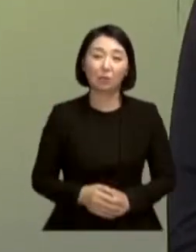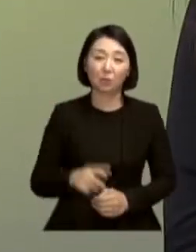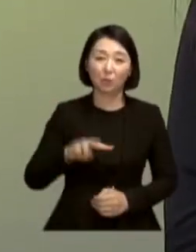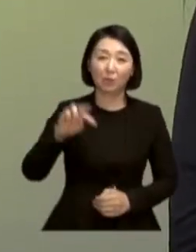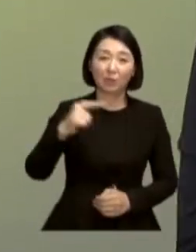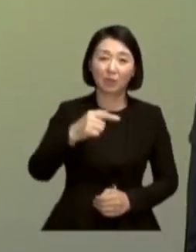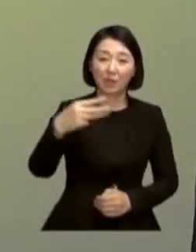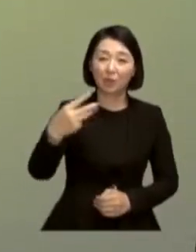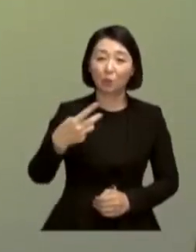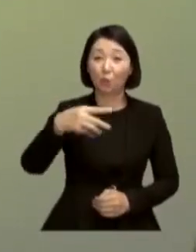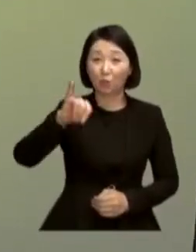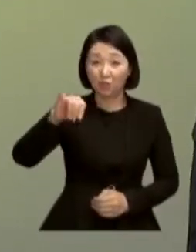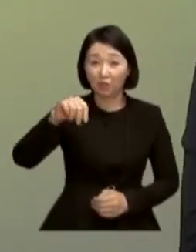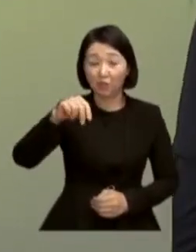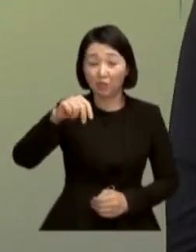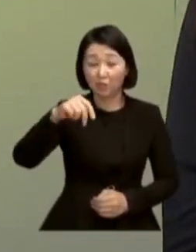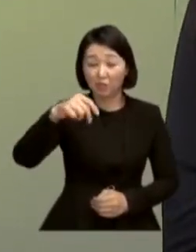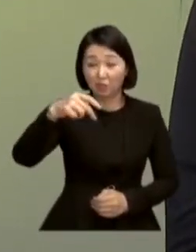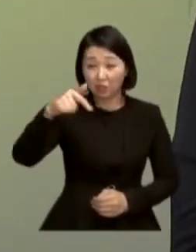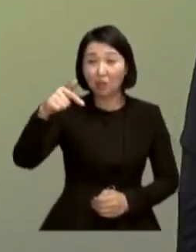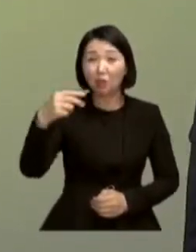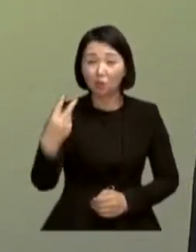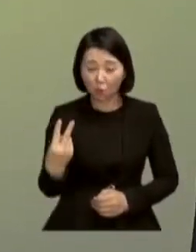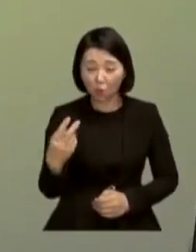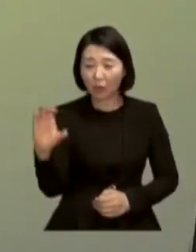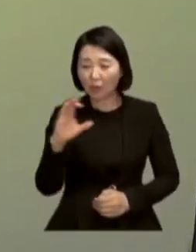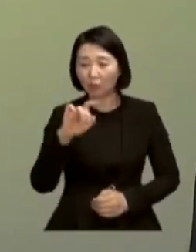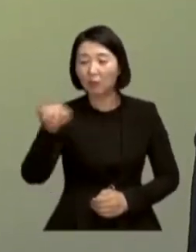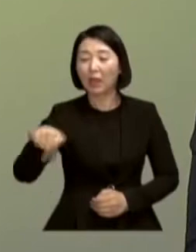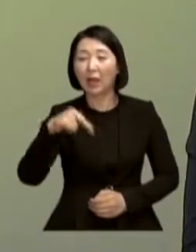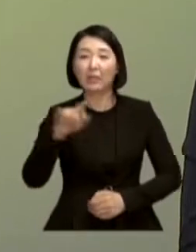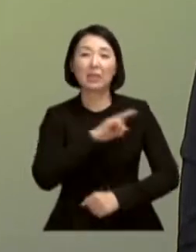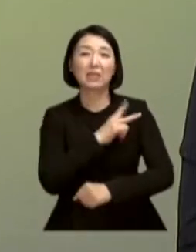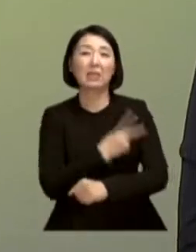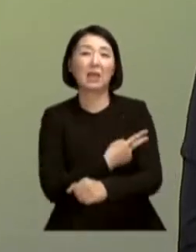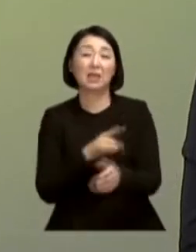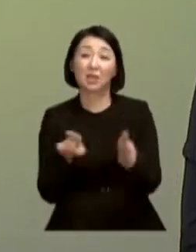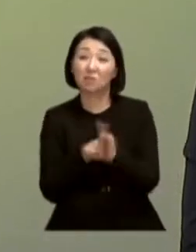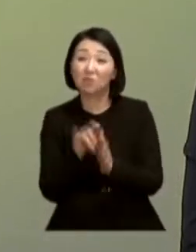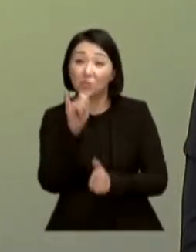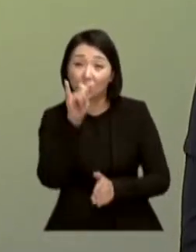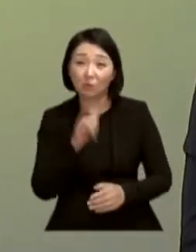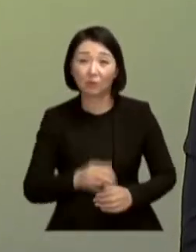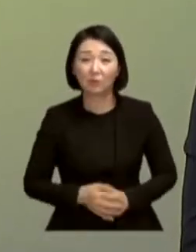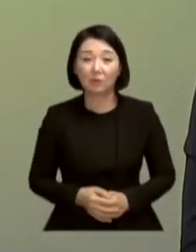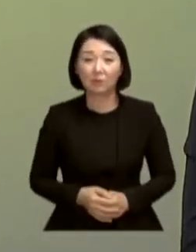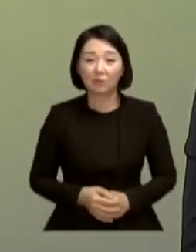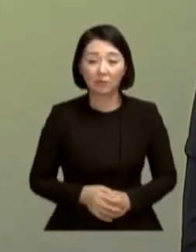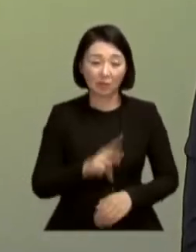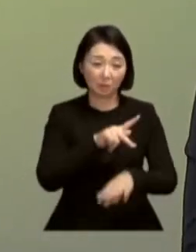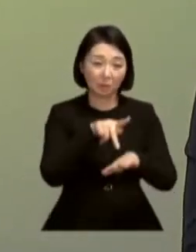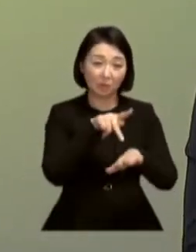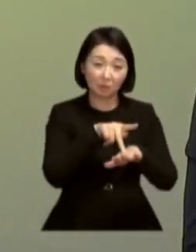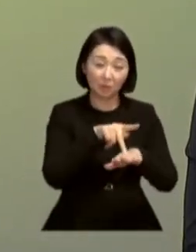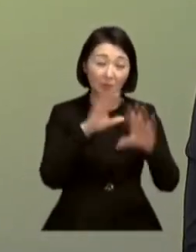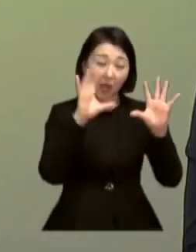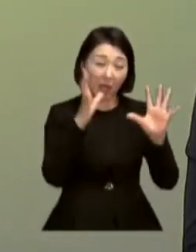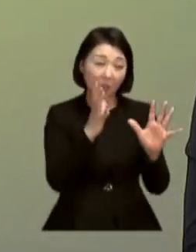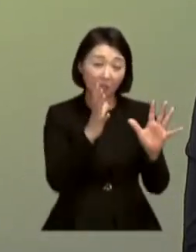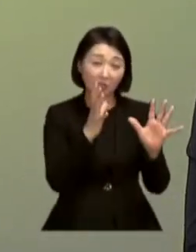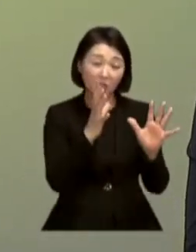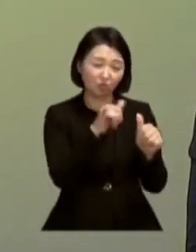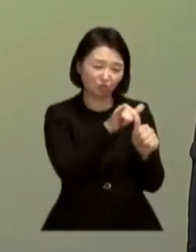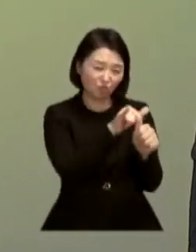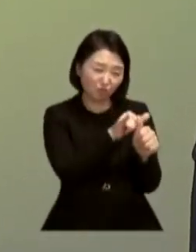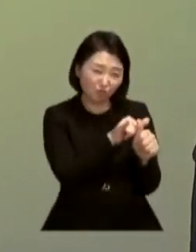하는 카톨릭 내에 또 다른 그 이단성 그 카톨릭 신앙이 있는데 네. 여기 필리핀은 그 아이들을